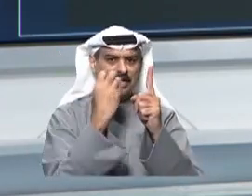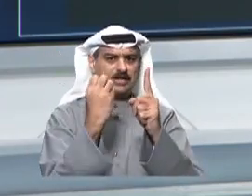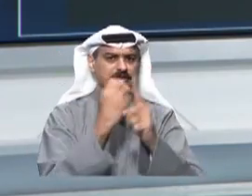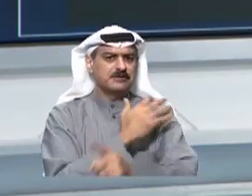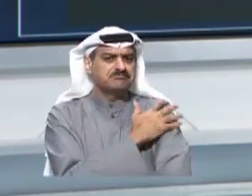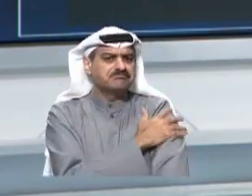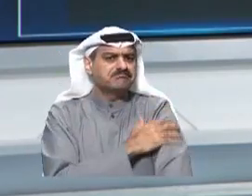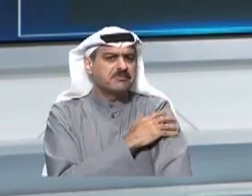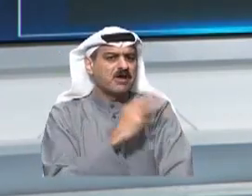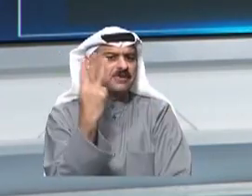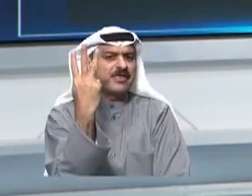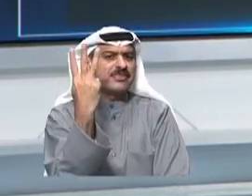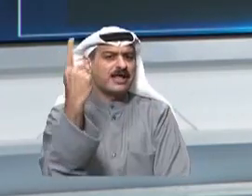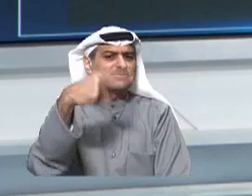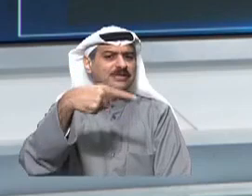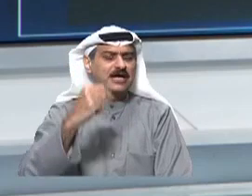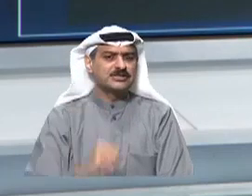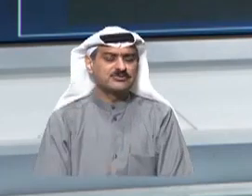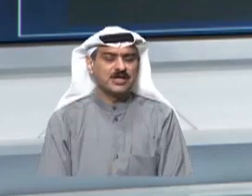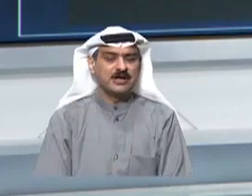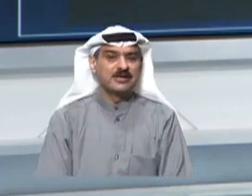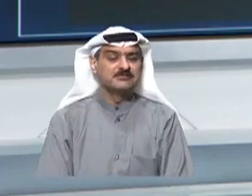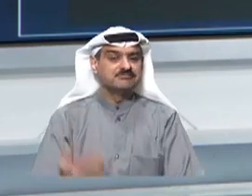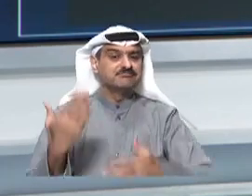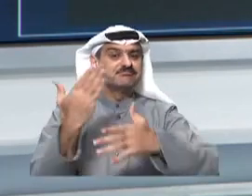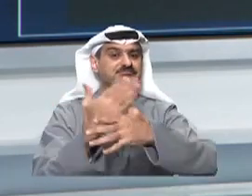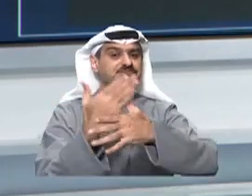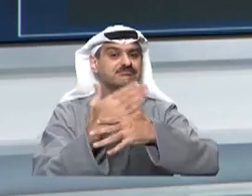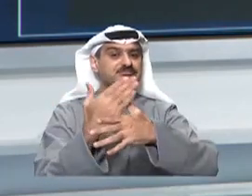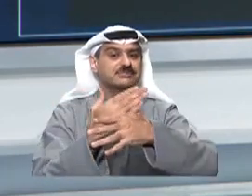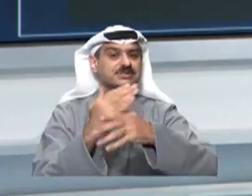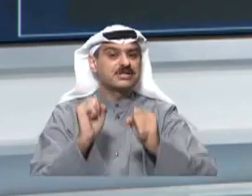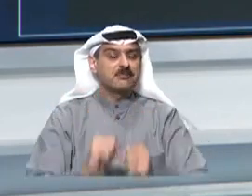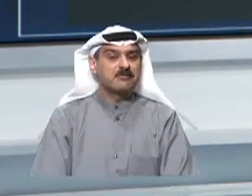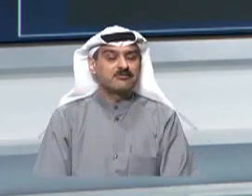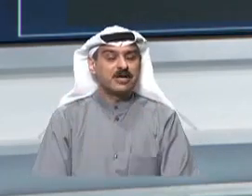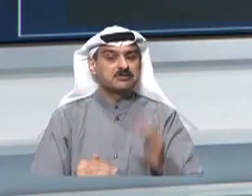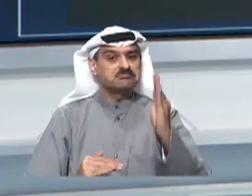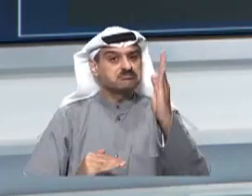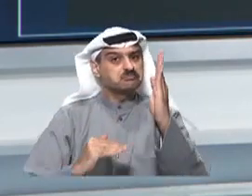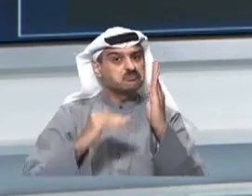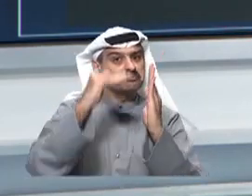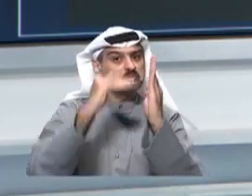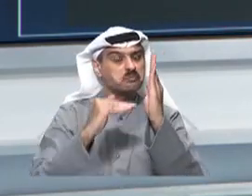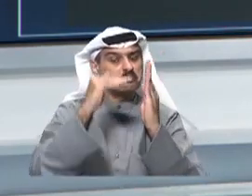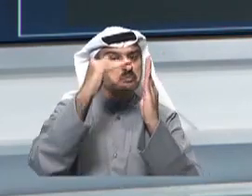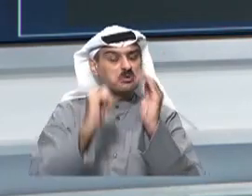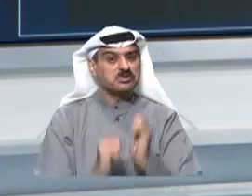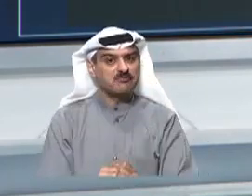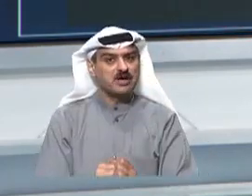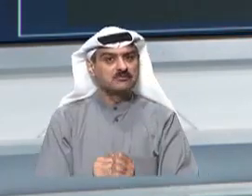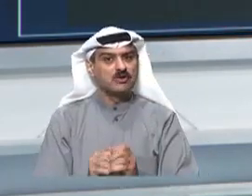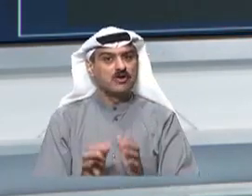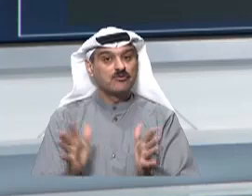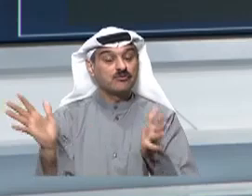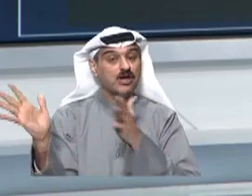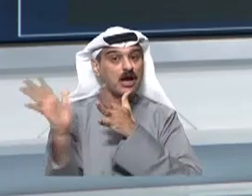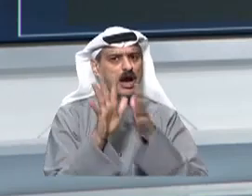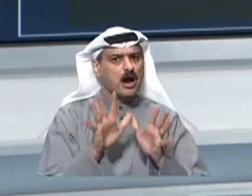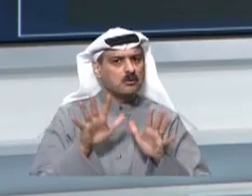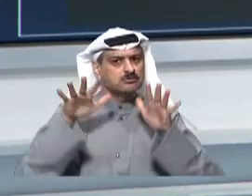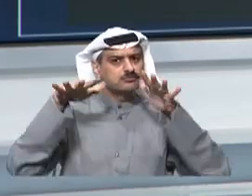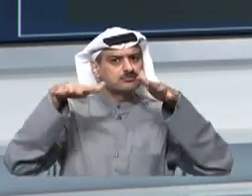إلى 13 درجة مئوية، وهذا بفعل تأثر البلاد بمرتفع جوي مع كتلة هوائية باردة. الرطوبة النسبية